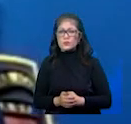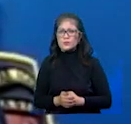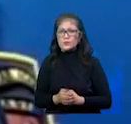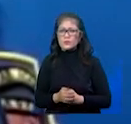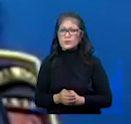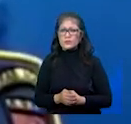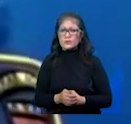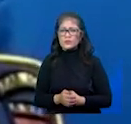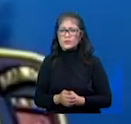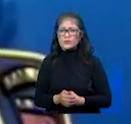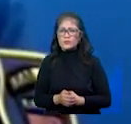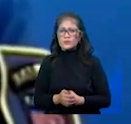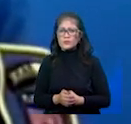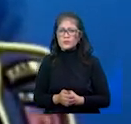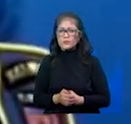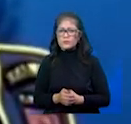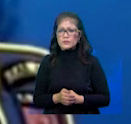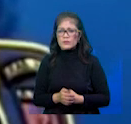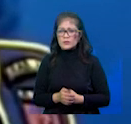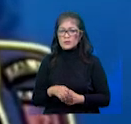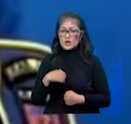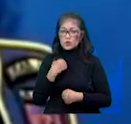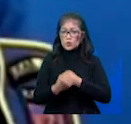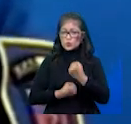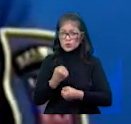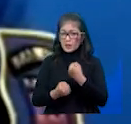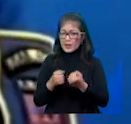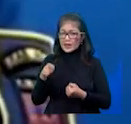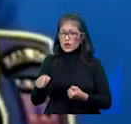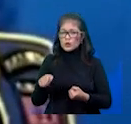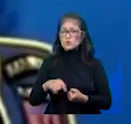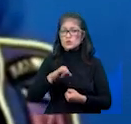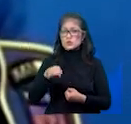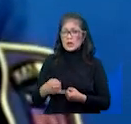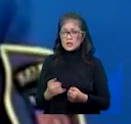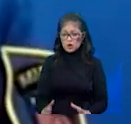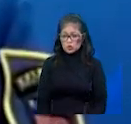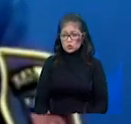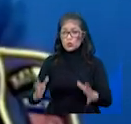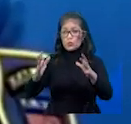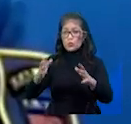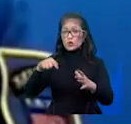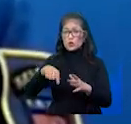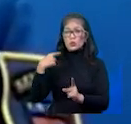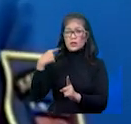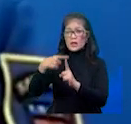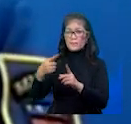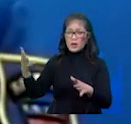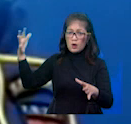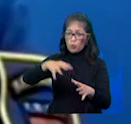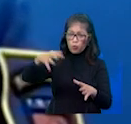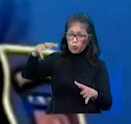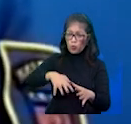Dengan upaya yang kami lakukan, dengan menggenangi sumur dengan air menggunakan dua armada